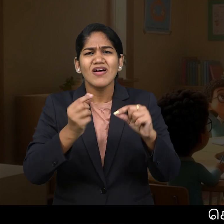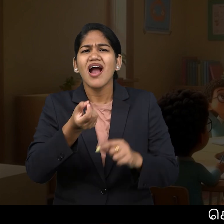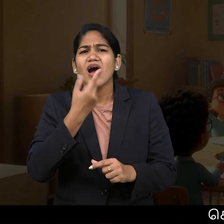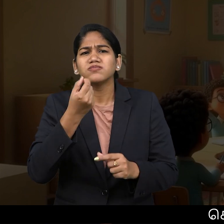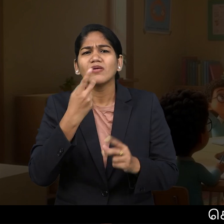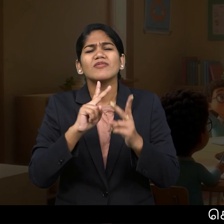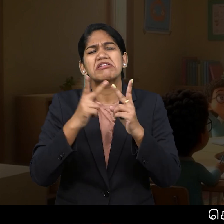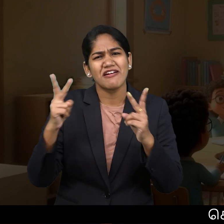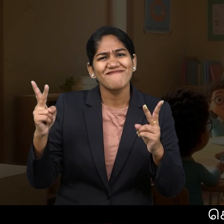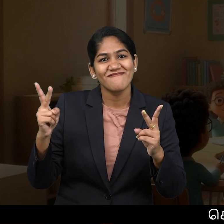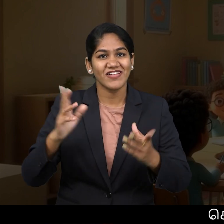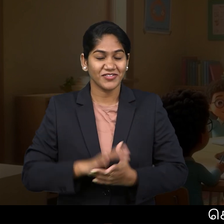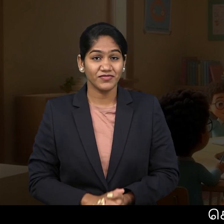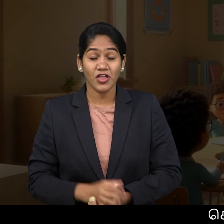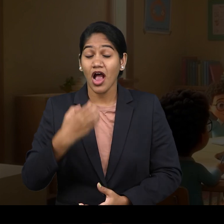கொட்டைகள்,